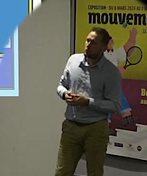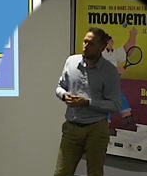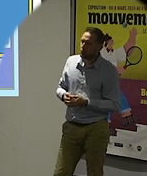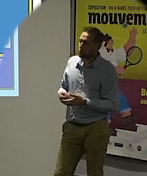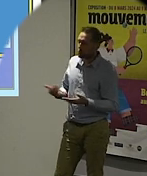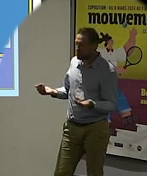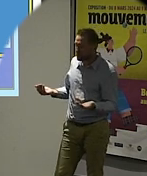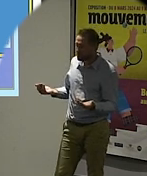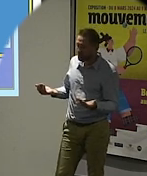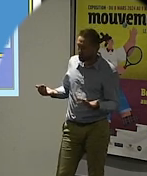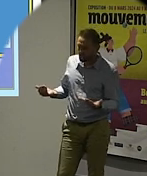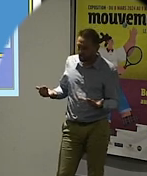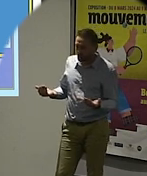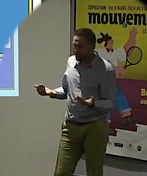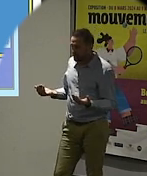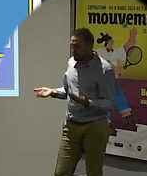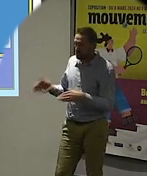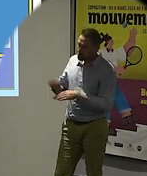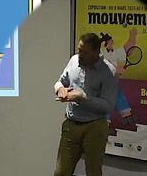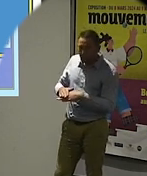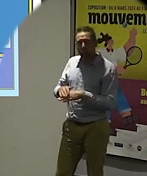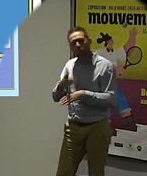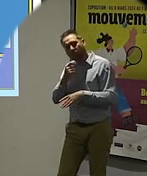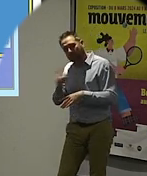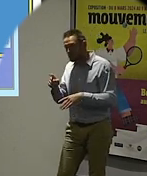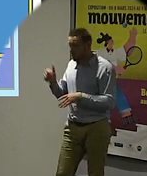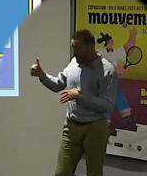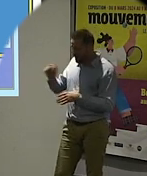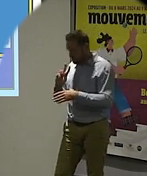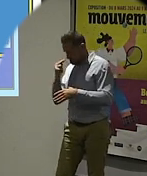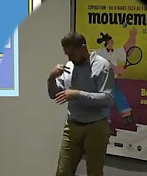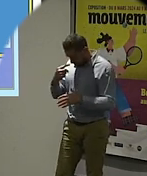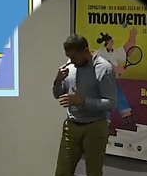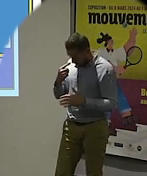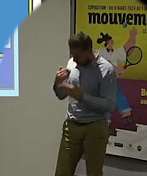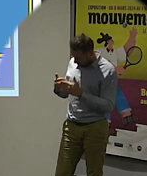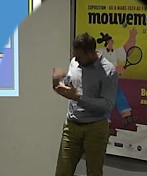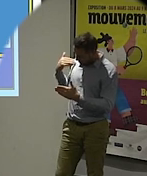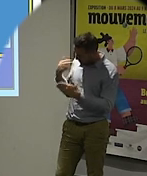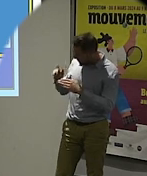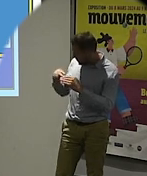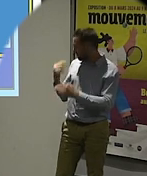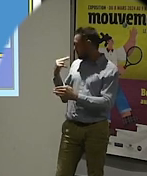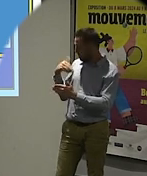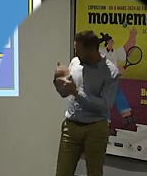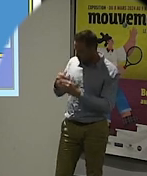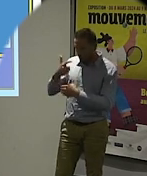Et c'est pas évident de se poser la question, qu'est-ce qui a changé pour moi en 2, 3 ans, 4 ans.